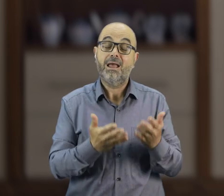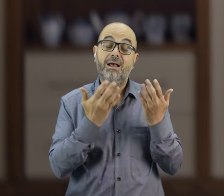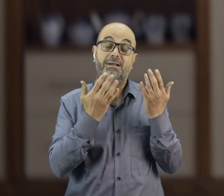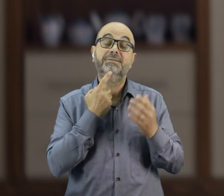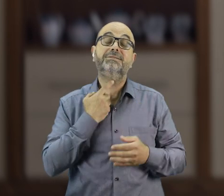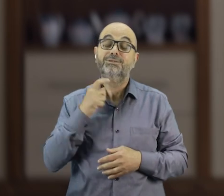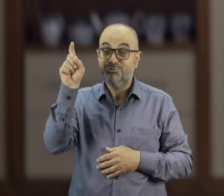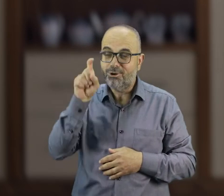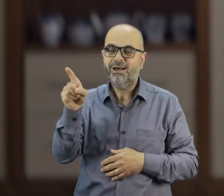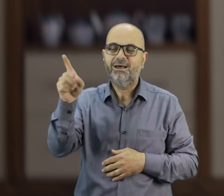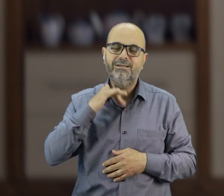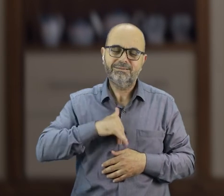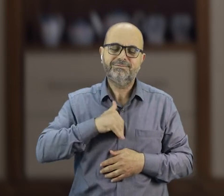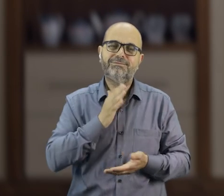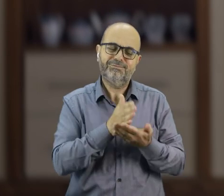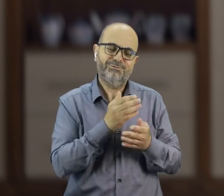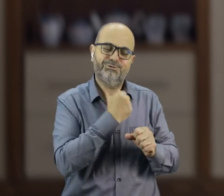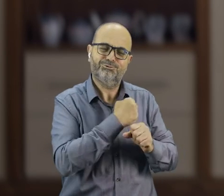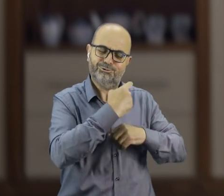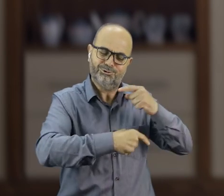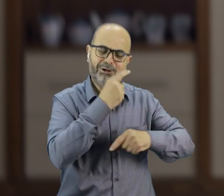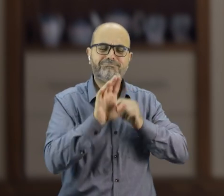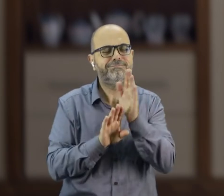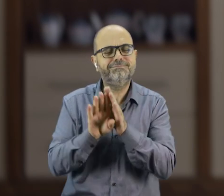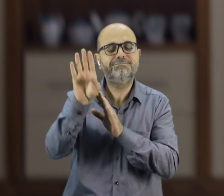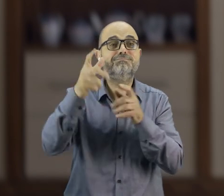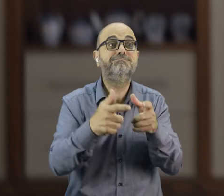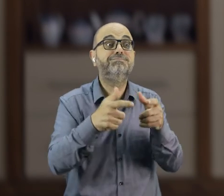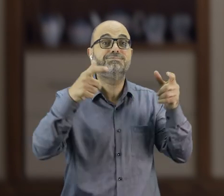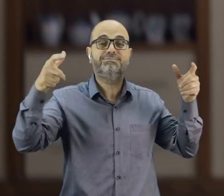بأتمنى في شغلي دوامه على طول ويضل